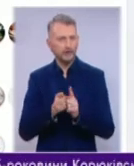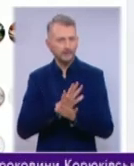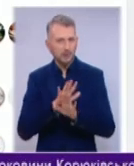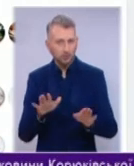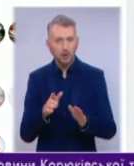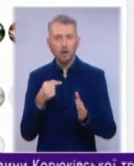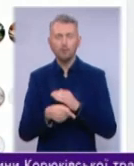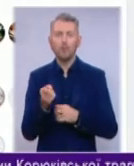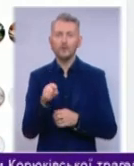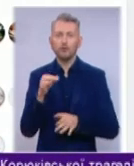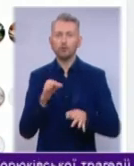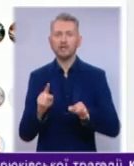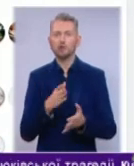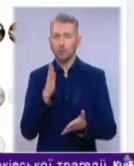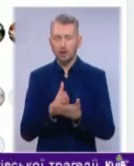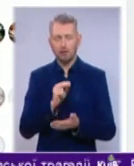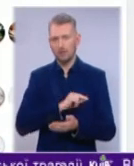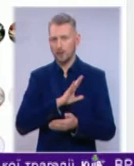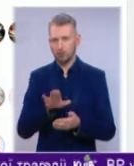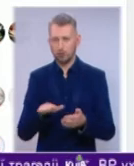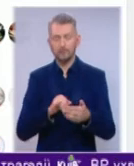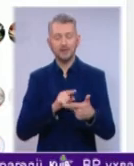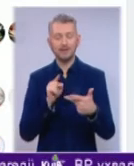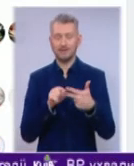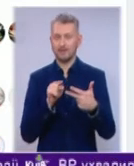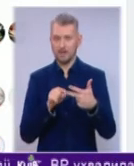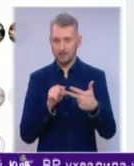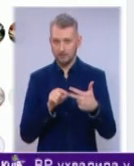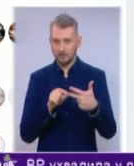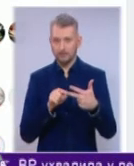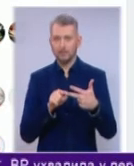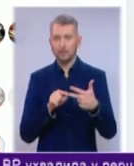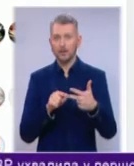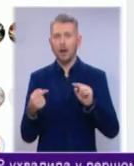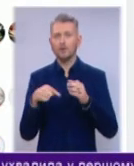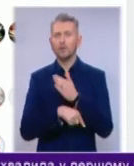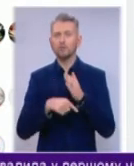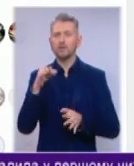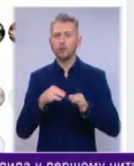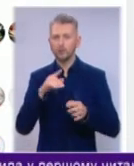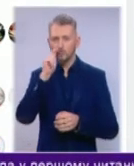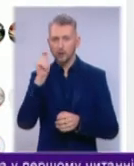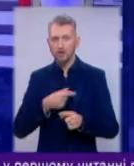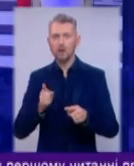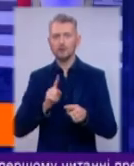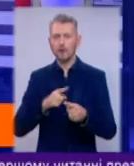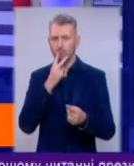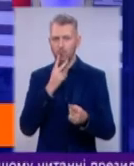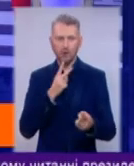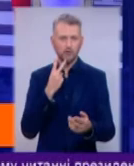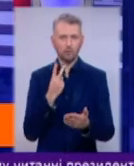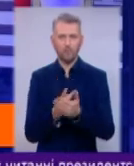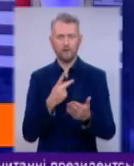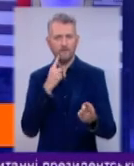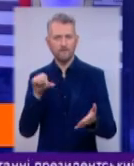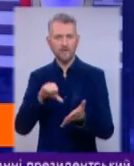змінить, бо ті суди, що є, не працюють. І варіант відповіді номер три. Антикорупційний суд в Україні – це показовий